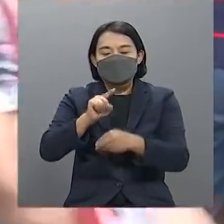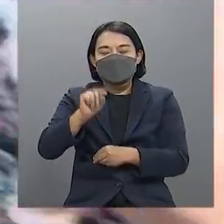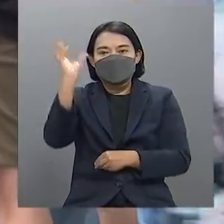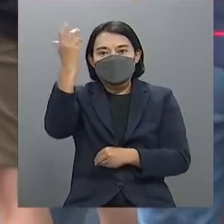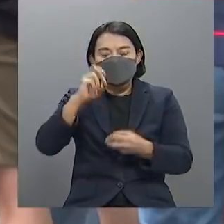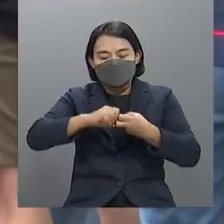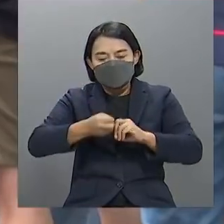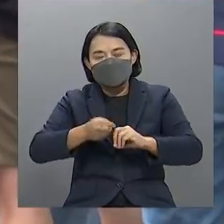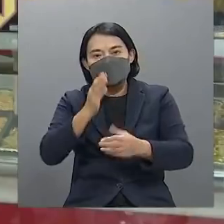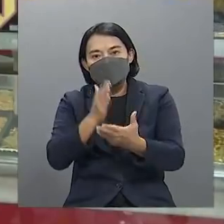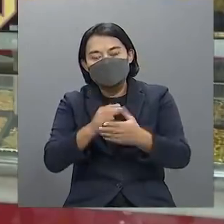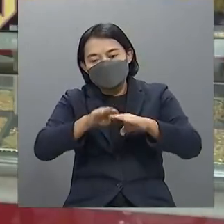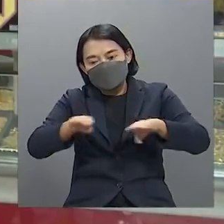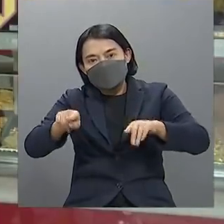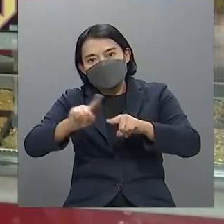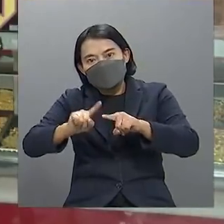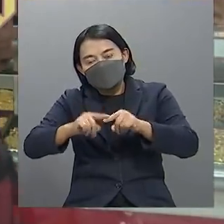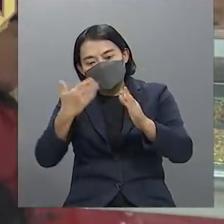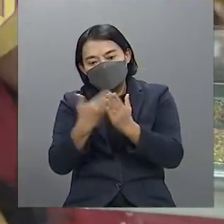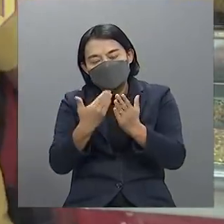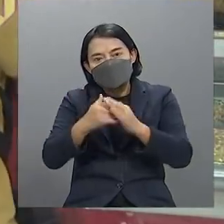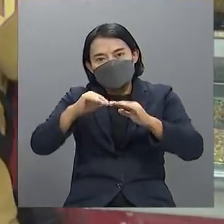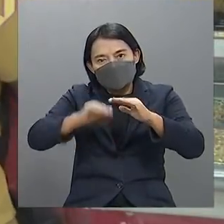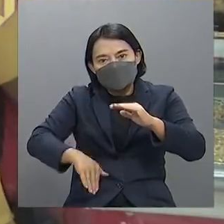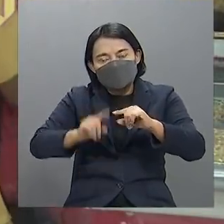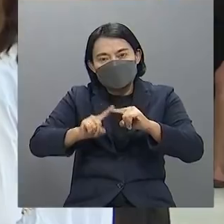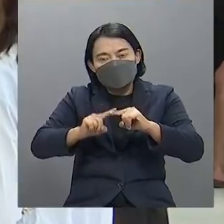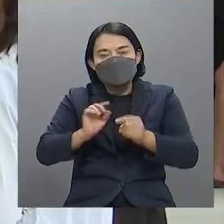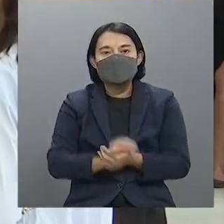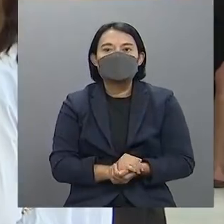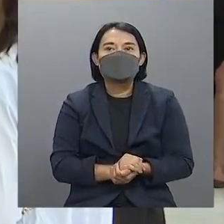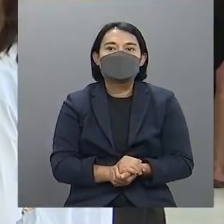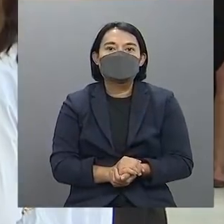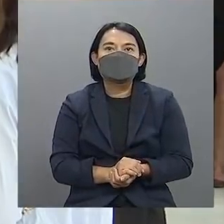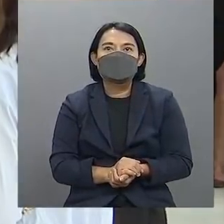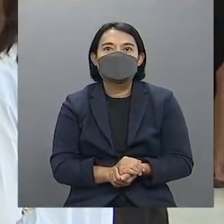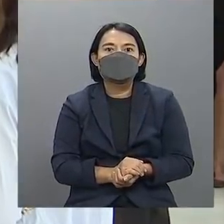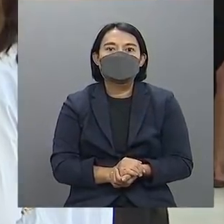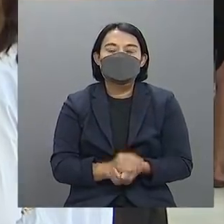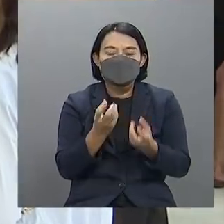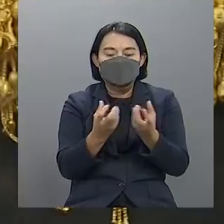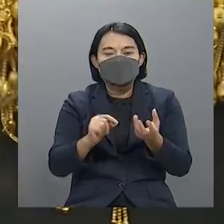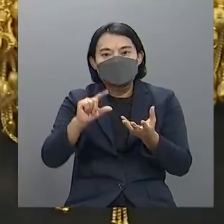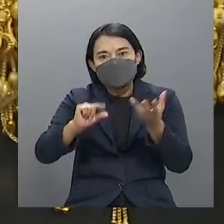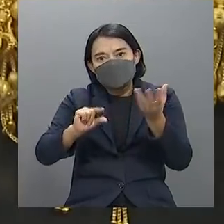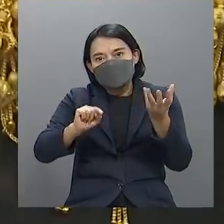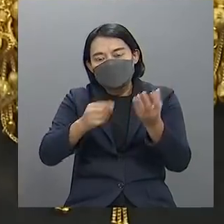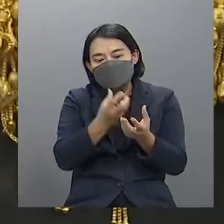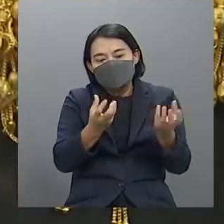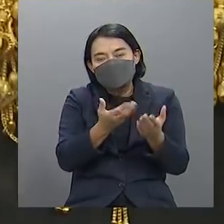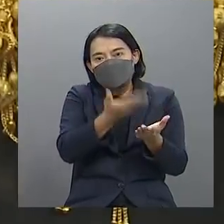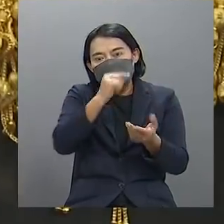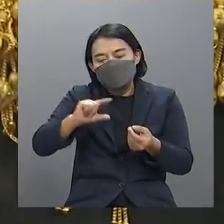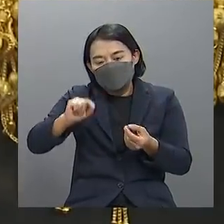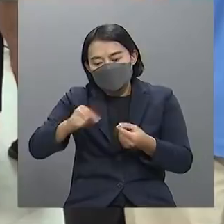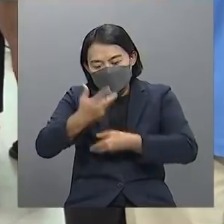ของอัตราเงินเฟ้อบรรยากาศการลงทุนก็น่ากังวลตลาดเนี่ยปิดปรับตัวต่อเนื่อง2วันในช่วงสัปดาห์